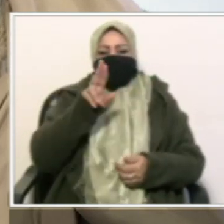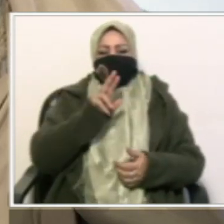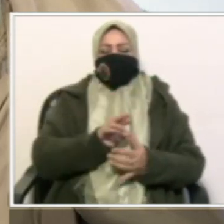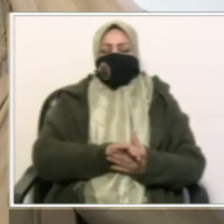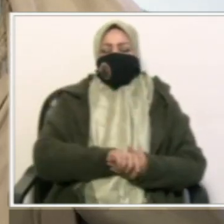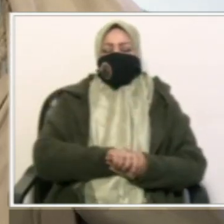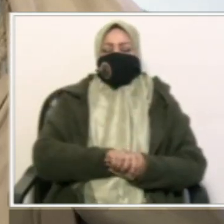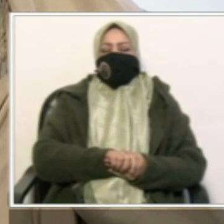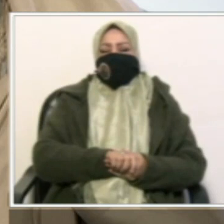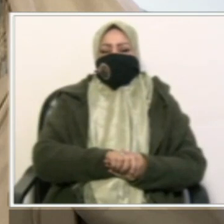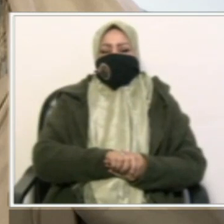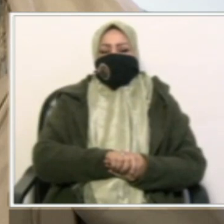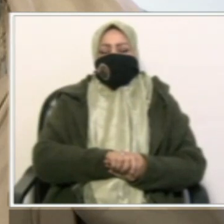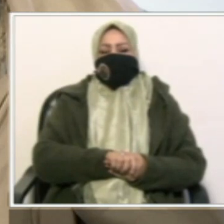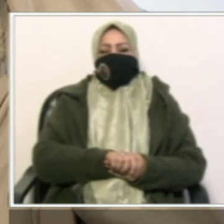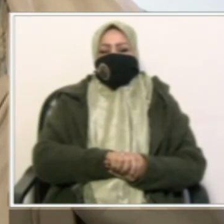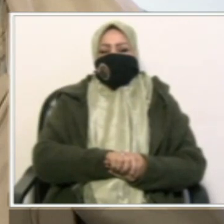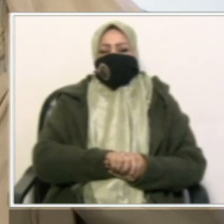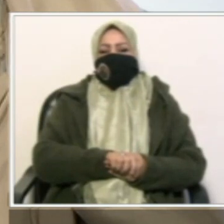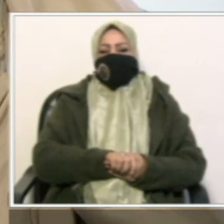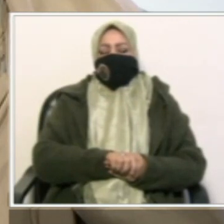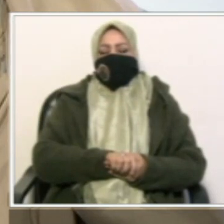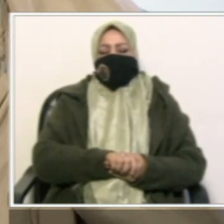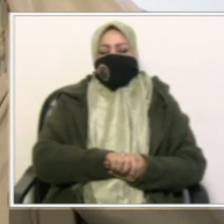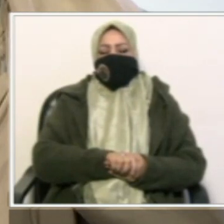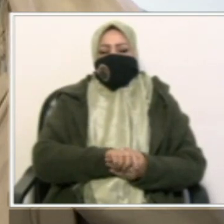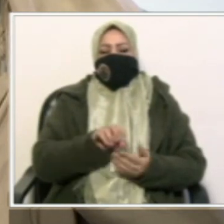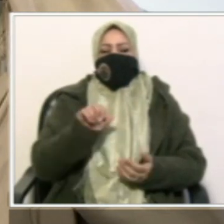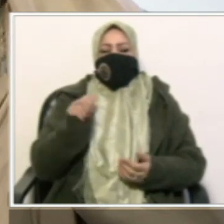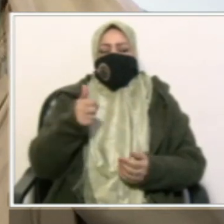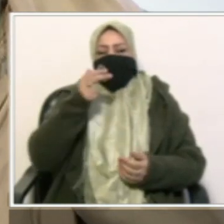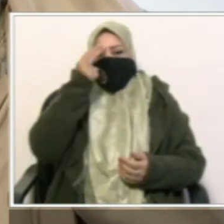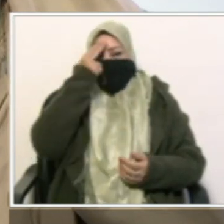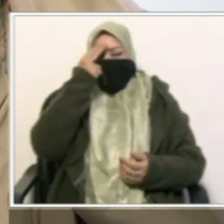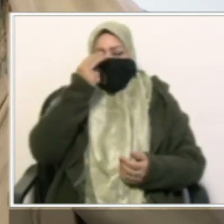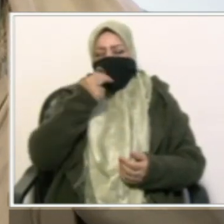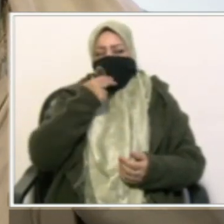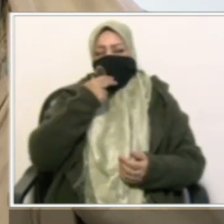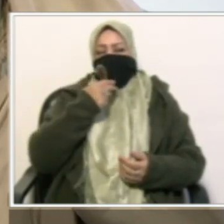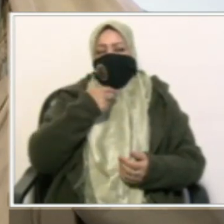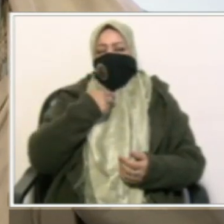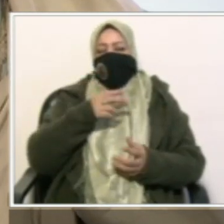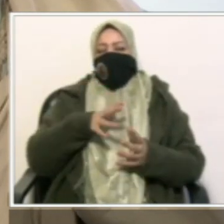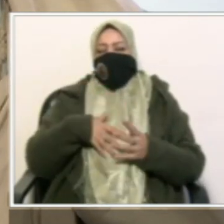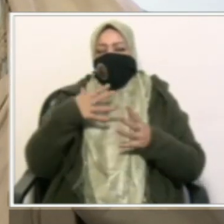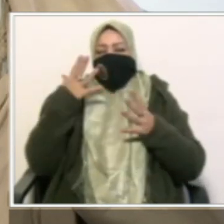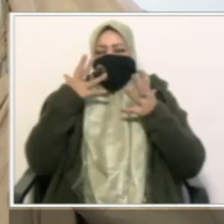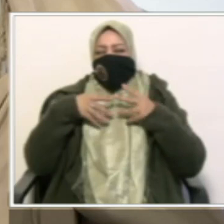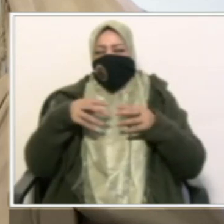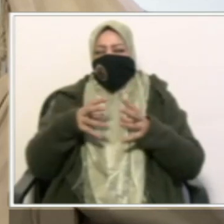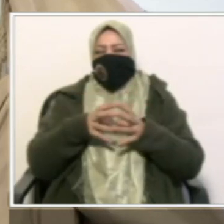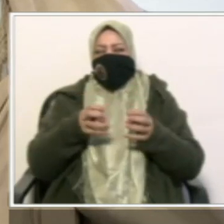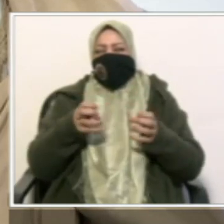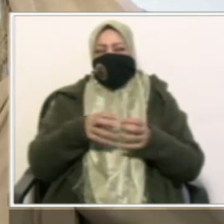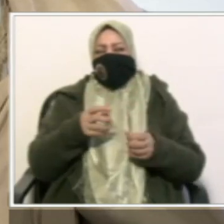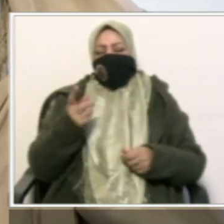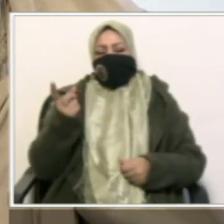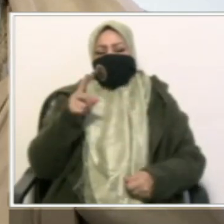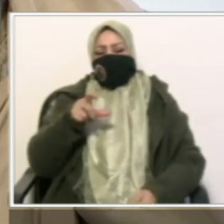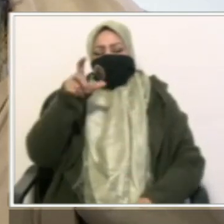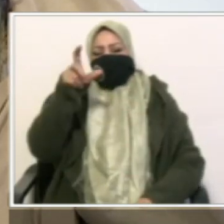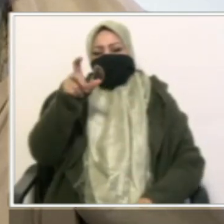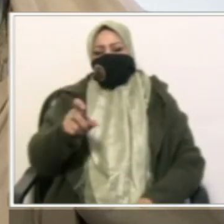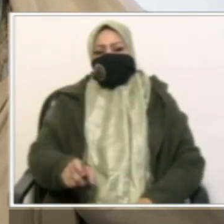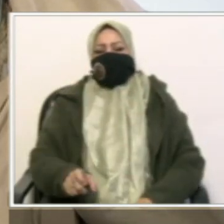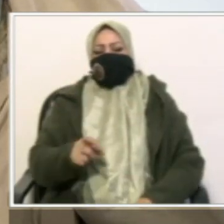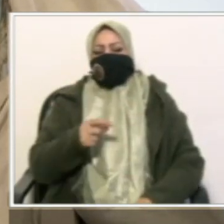عبد الله من مصراتة كيف يتحلل الشخص من أحد أخطأ في حقه